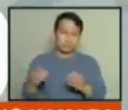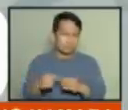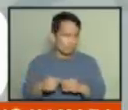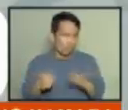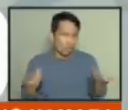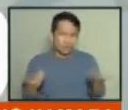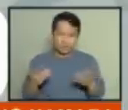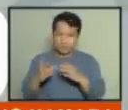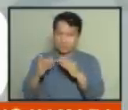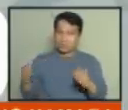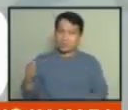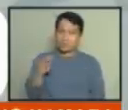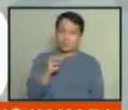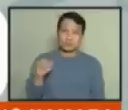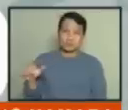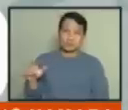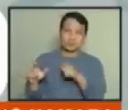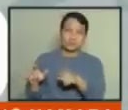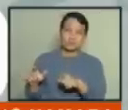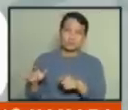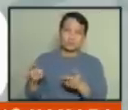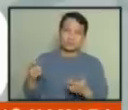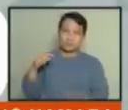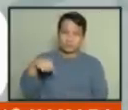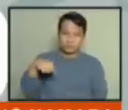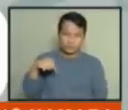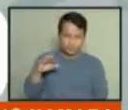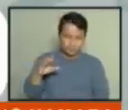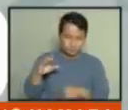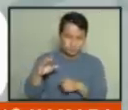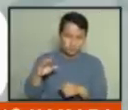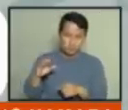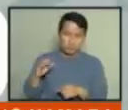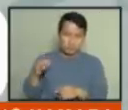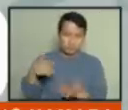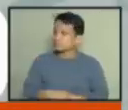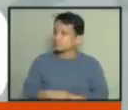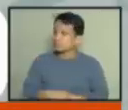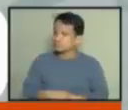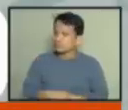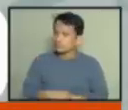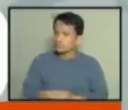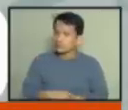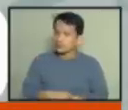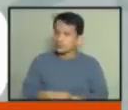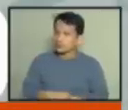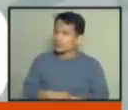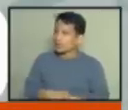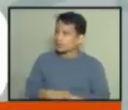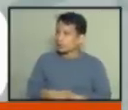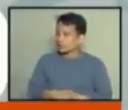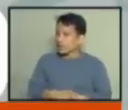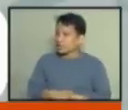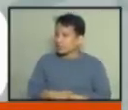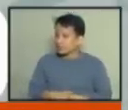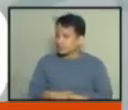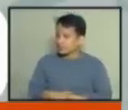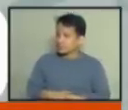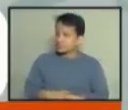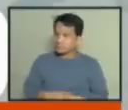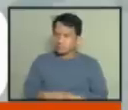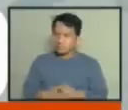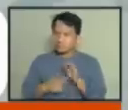sila sa bahay. Dan sa mall namin sila nakita po doon sa may Q Mall ba yun? Pagalagala? Upo. Tapos kinausap nyo? Kinausap namin na